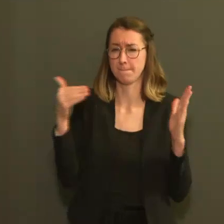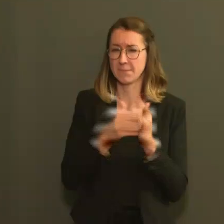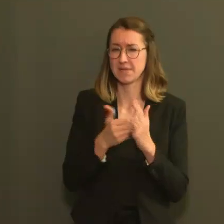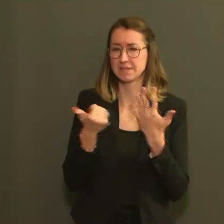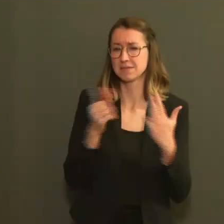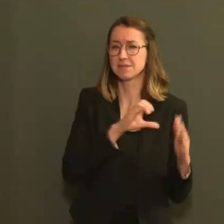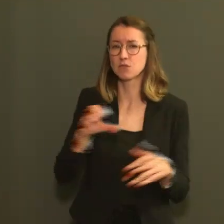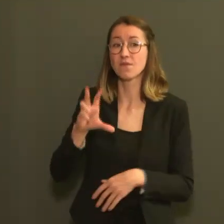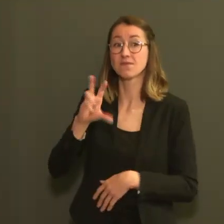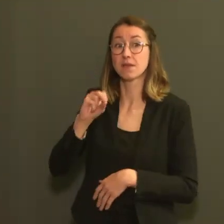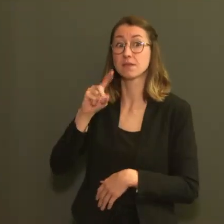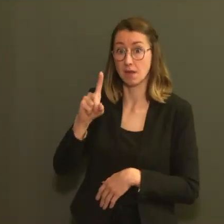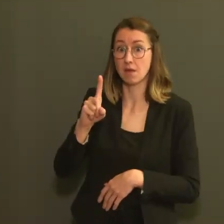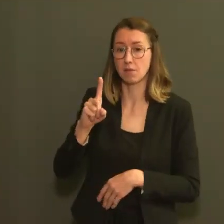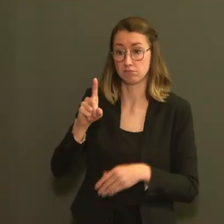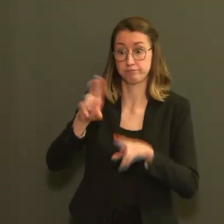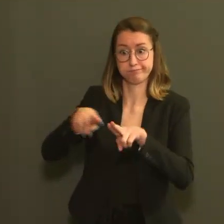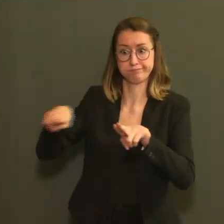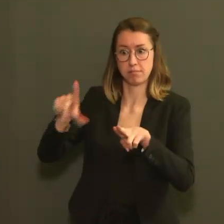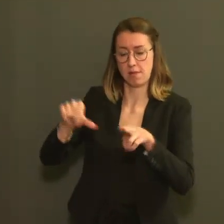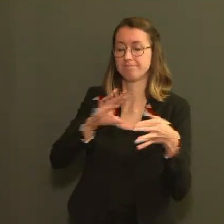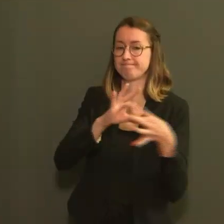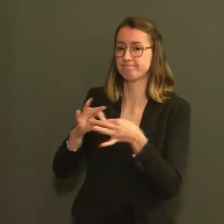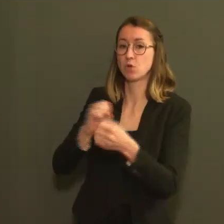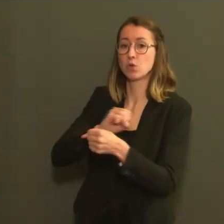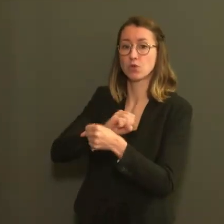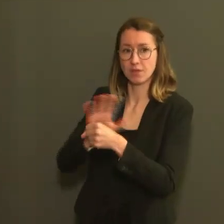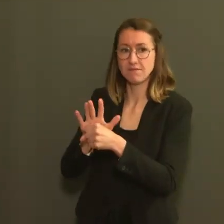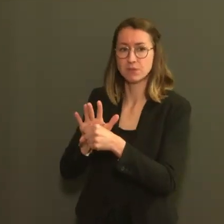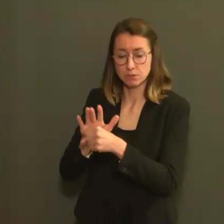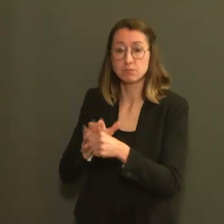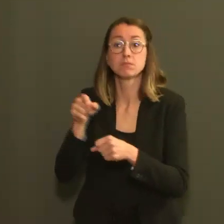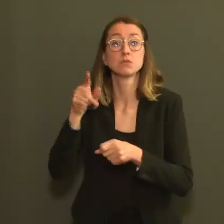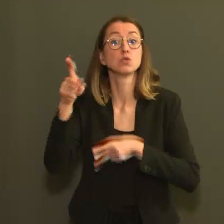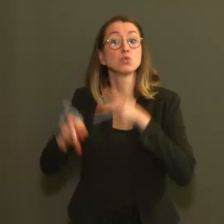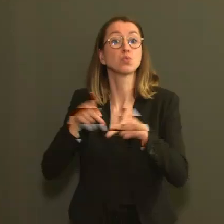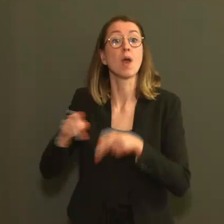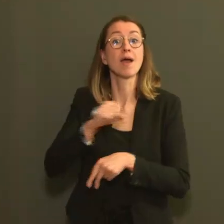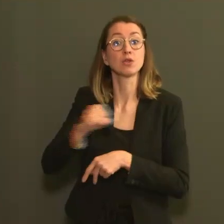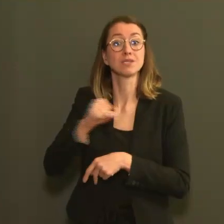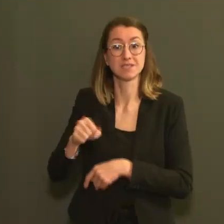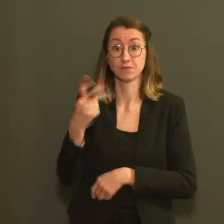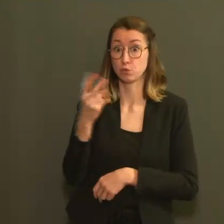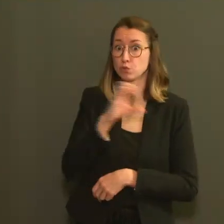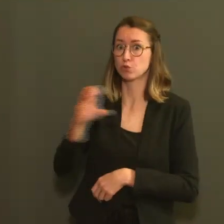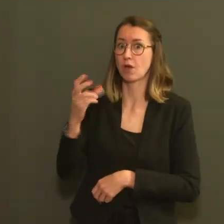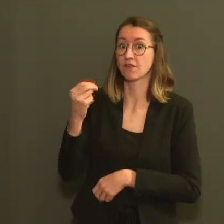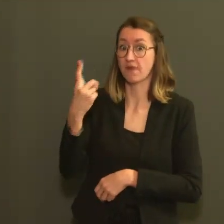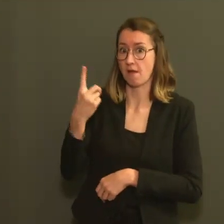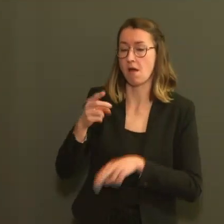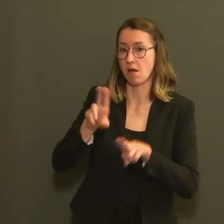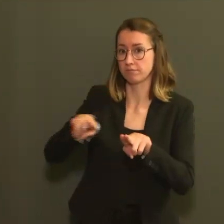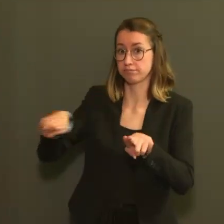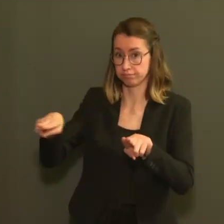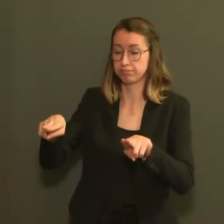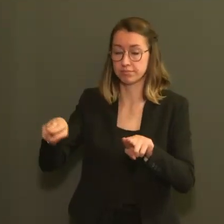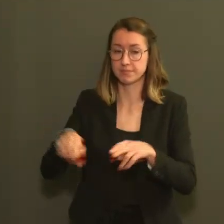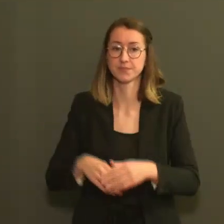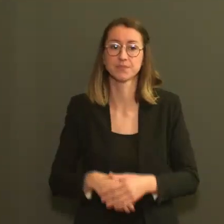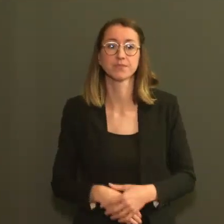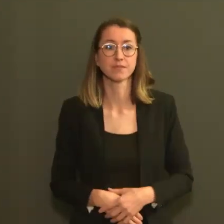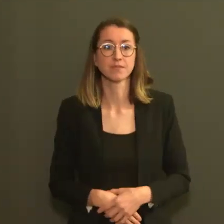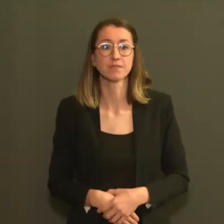dont 281 en soins intensifs. Je pense qu'il est important de notifier qu'actuellement,